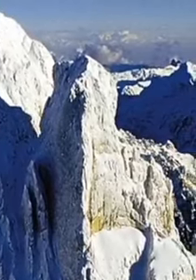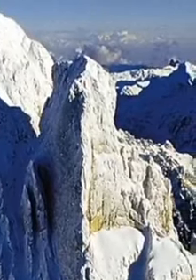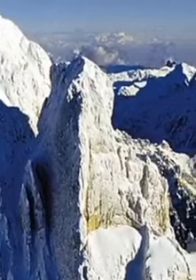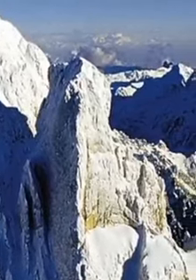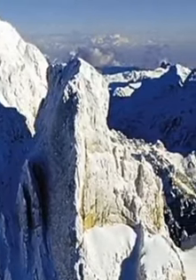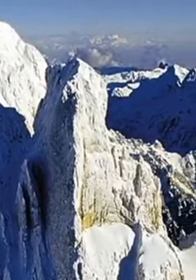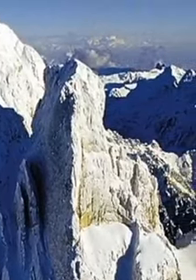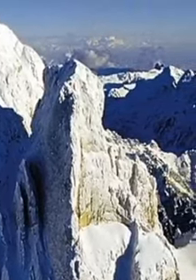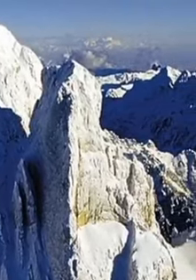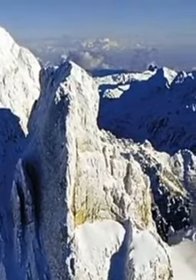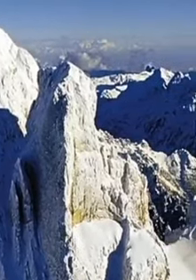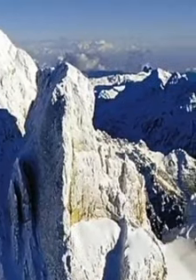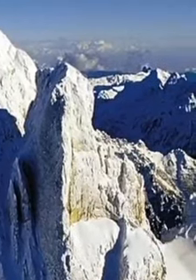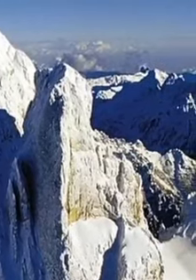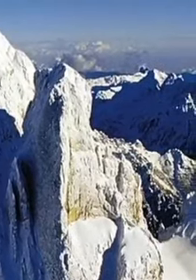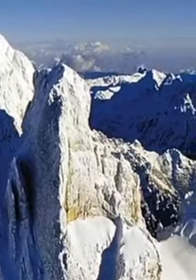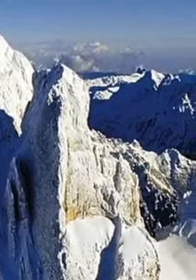ord